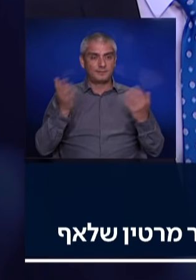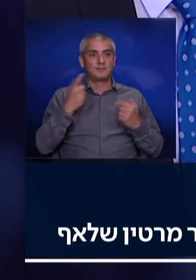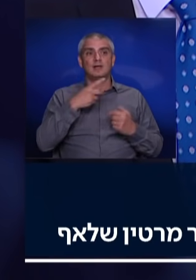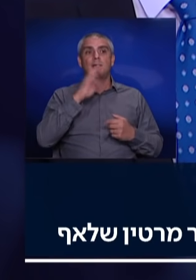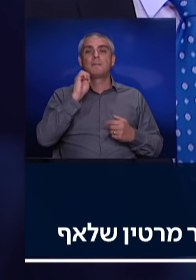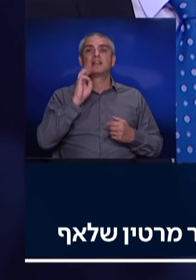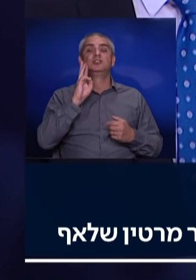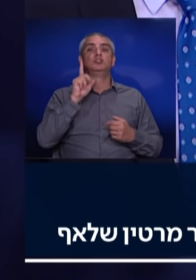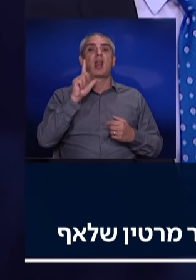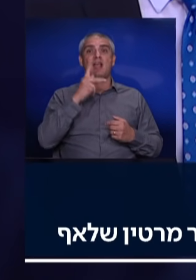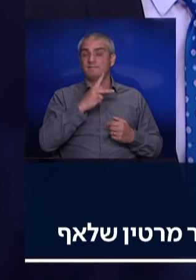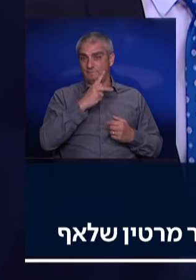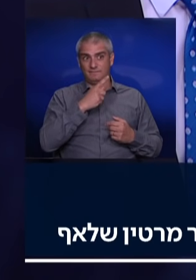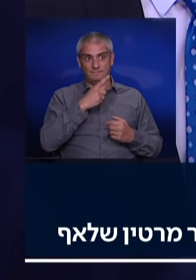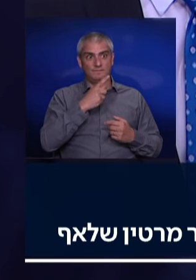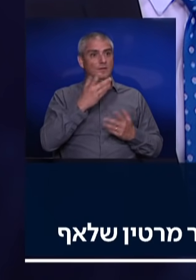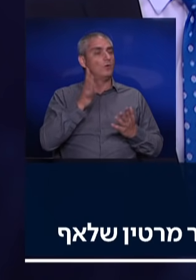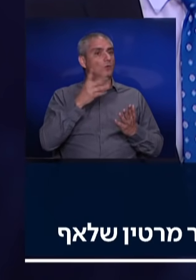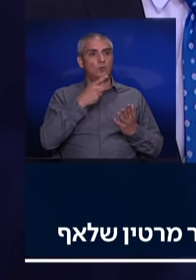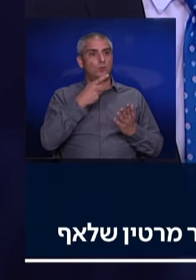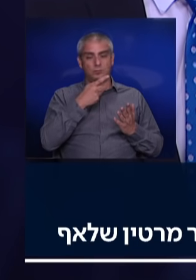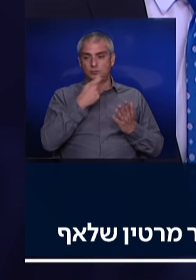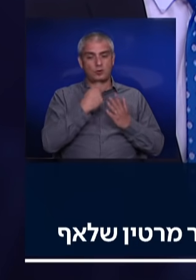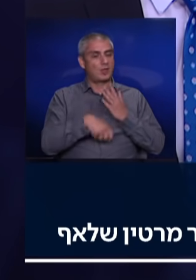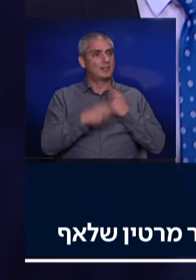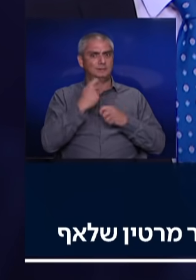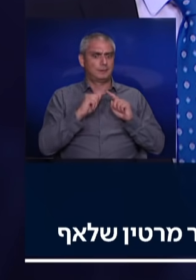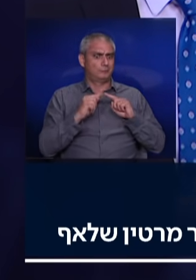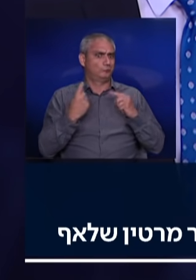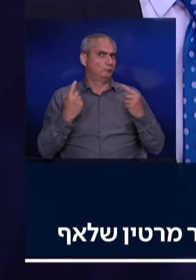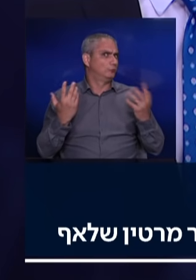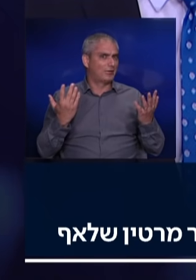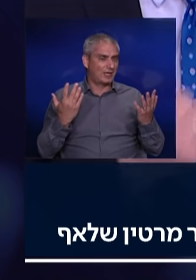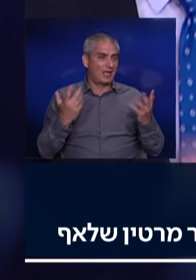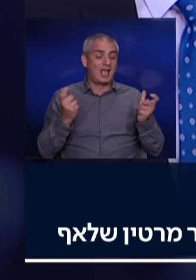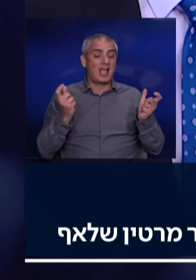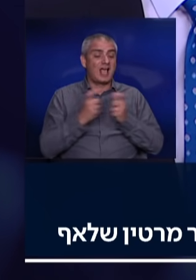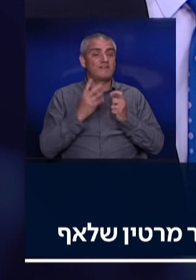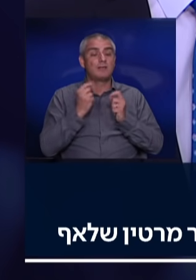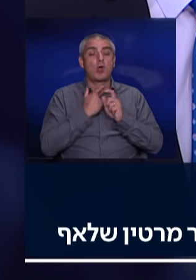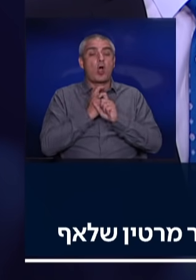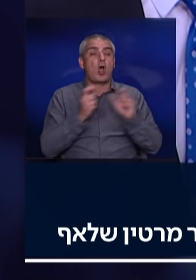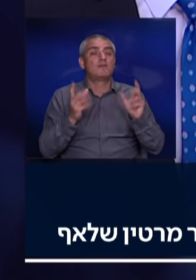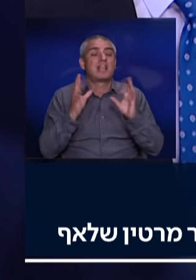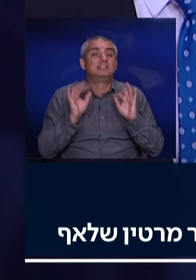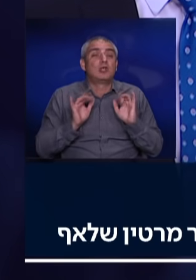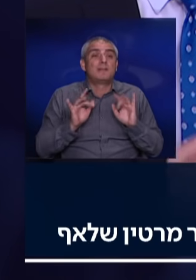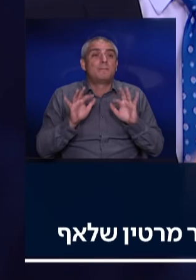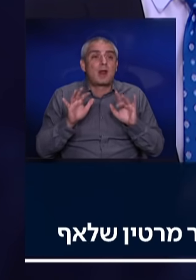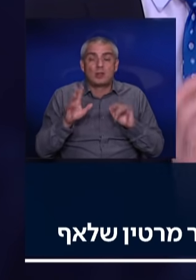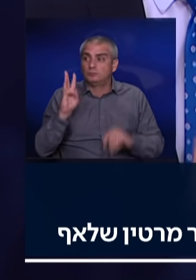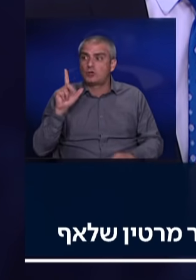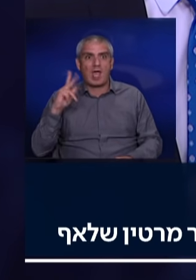שלף, כאשר רמון רוכש באיזושהי עסקה מוזרה לכאורה, חברה עם חובות של עשרות מיליונים משלף,